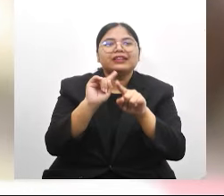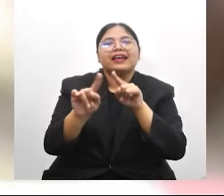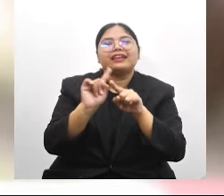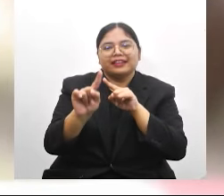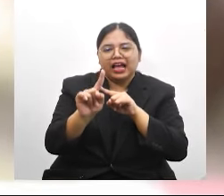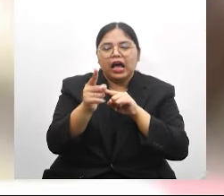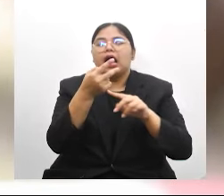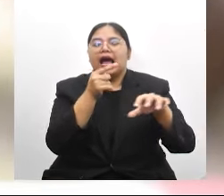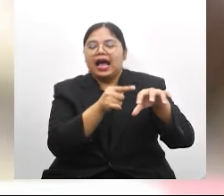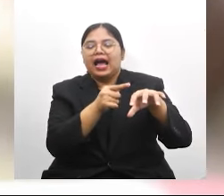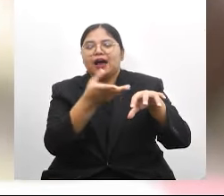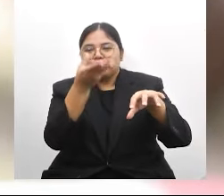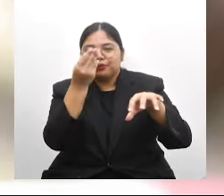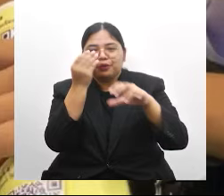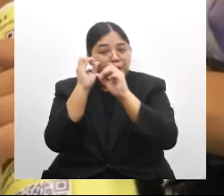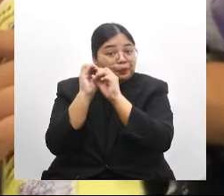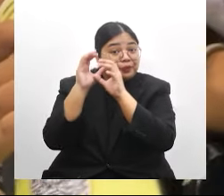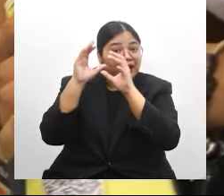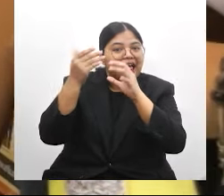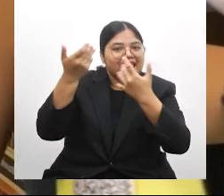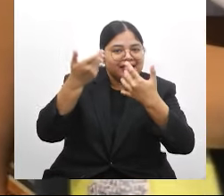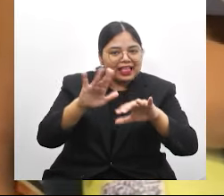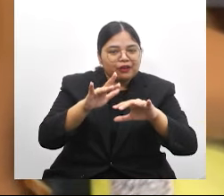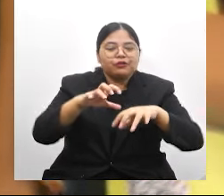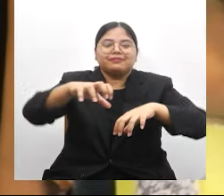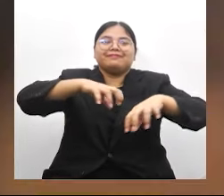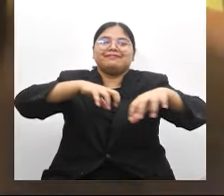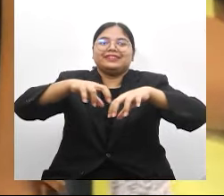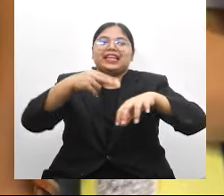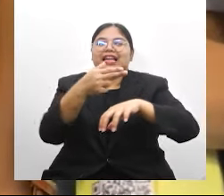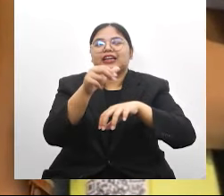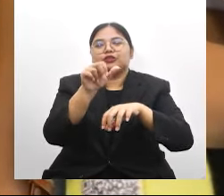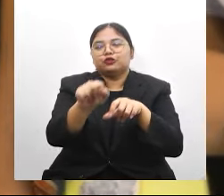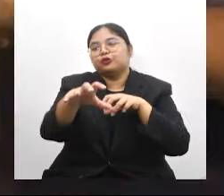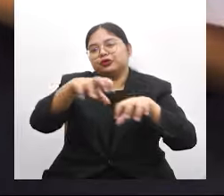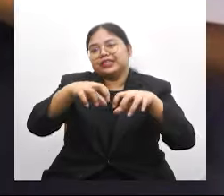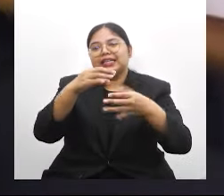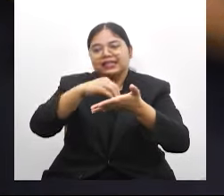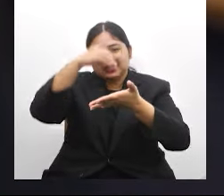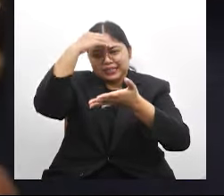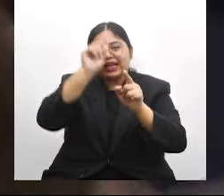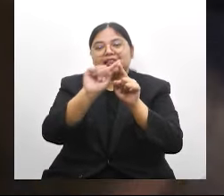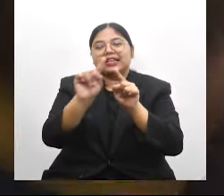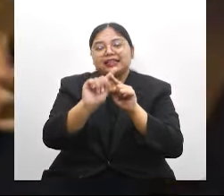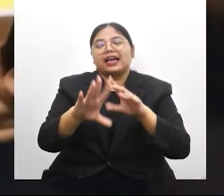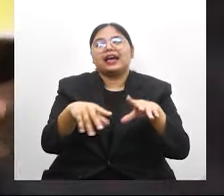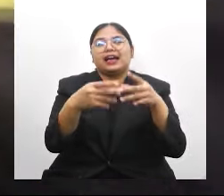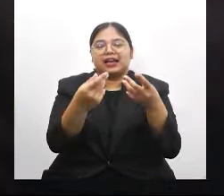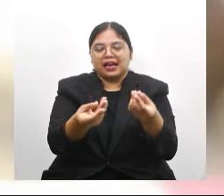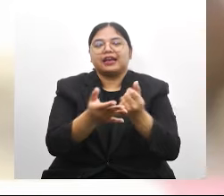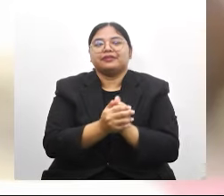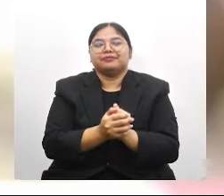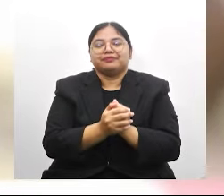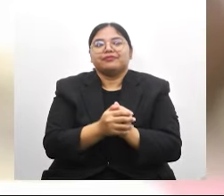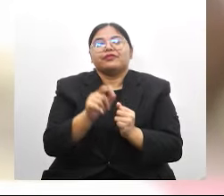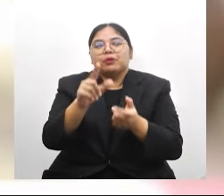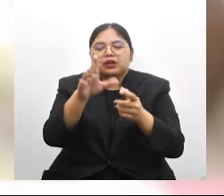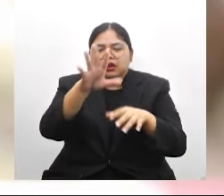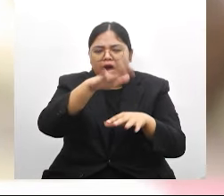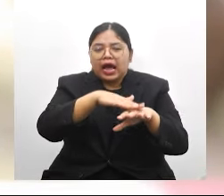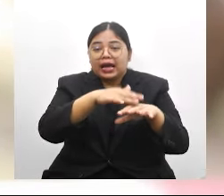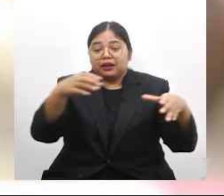คะก็กลับมาจัดกิจกรรมต่างๆให้กับนักเรียนนะคะเมื่อตัวเองมารับตรับรับตำแหน่งอ่ะค่ะก็เลยเรียกนักเรียนกลุ่มเนี้ยนะคะมาพูดคุย